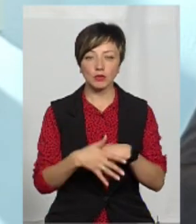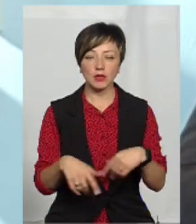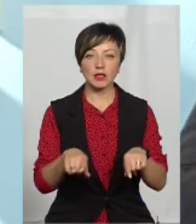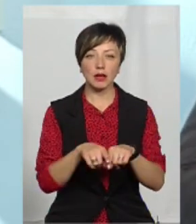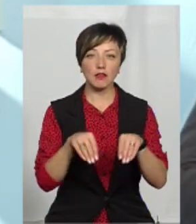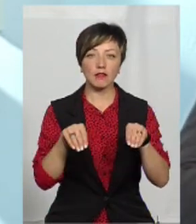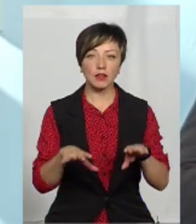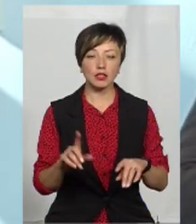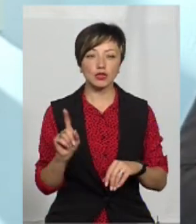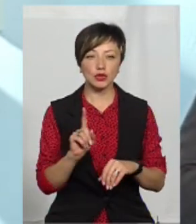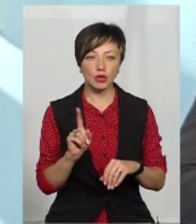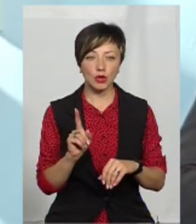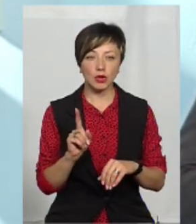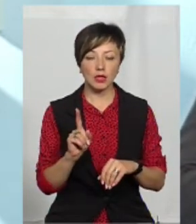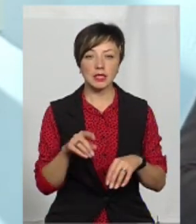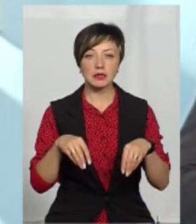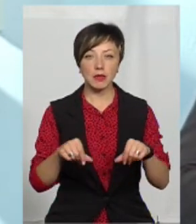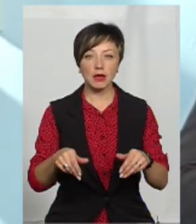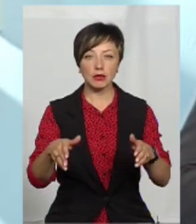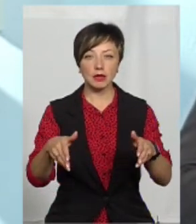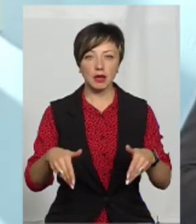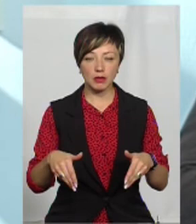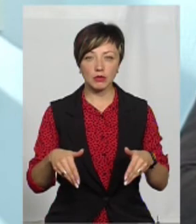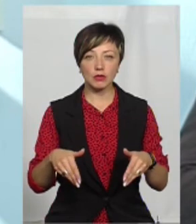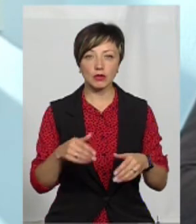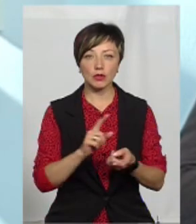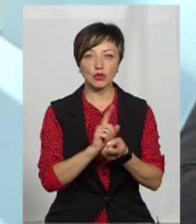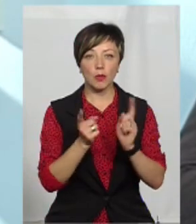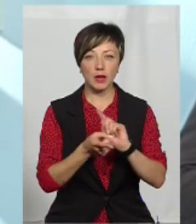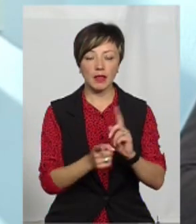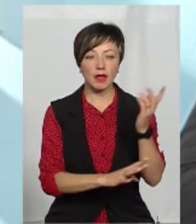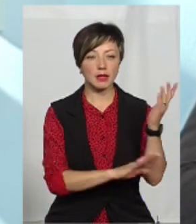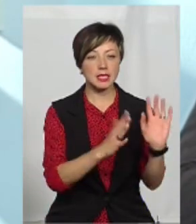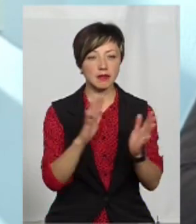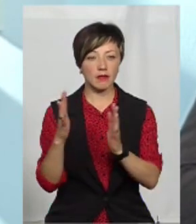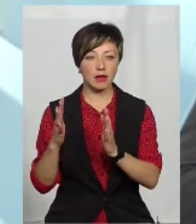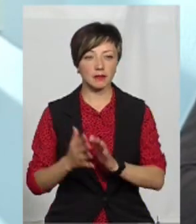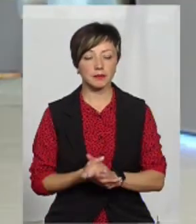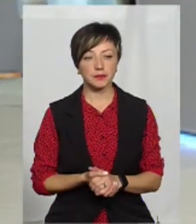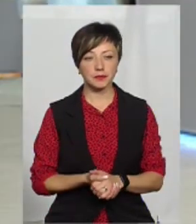таким чином вирішили, що ту земельну ділянку зробити з неї сквер.